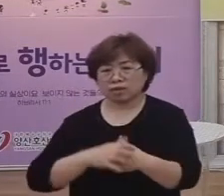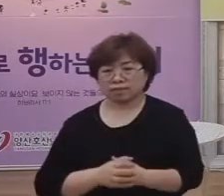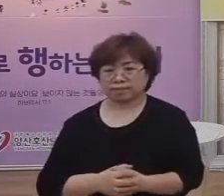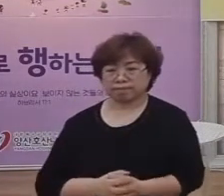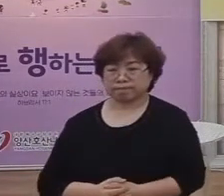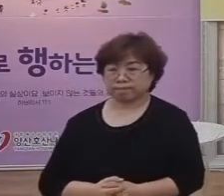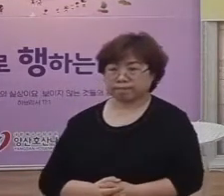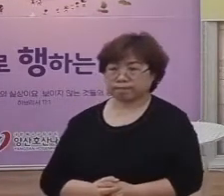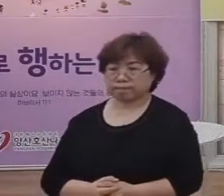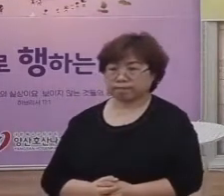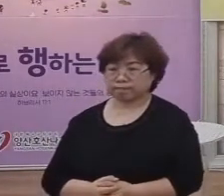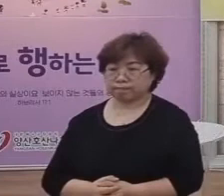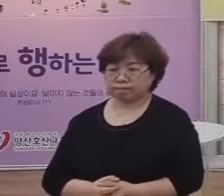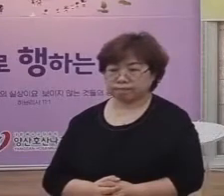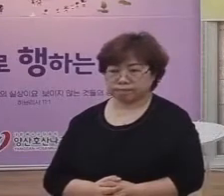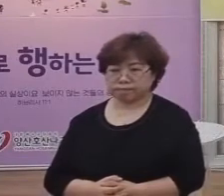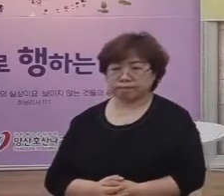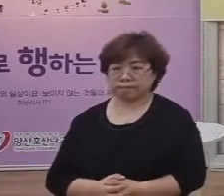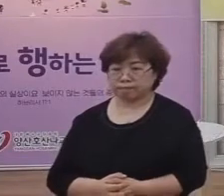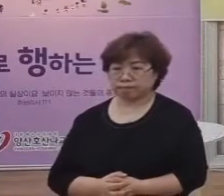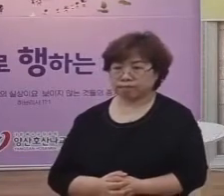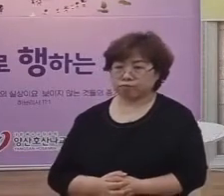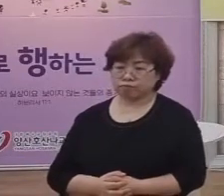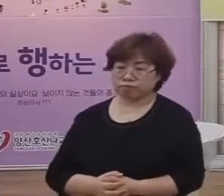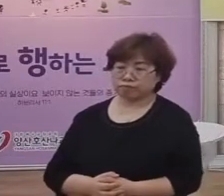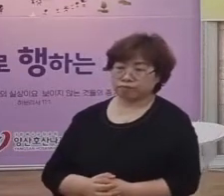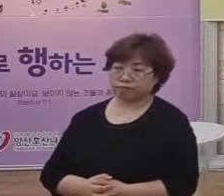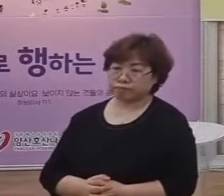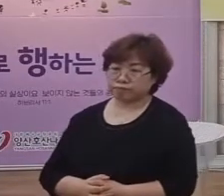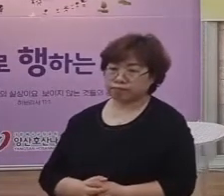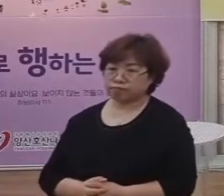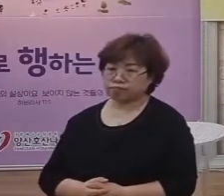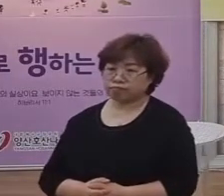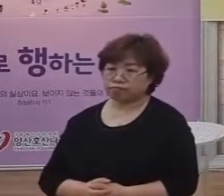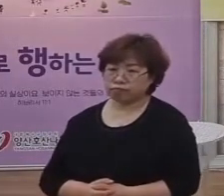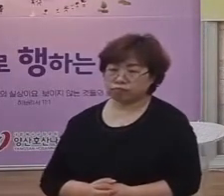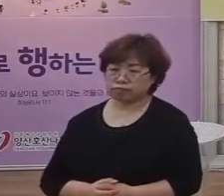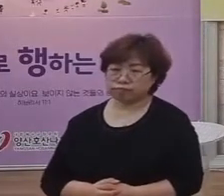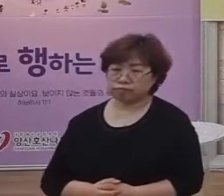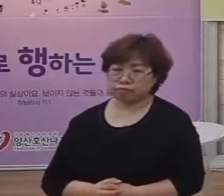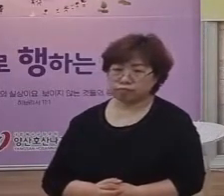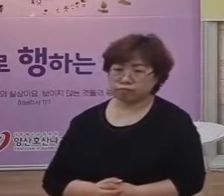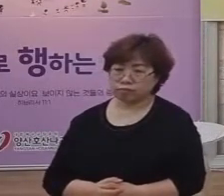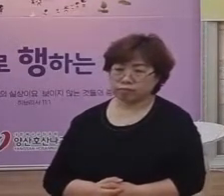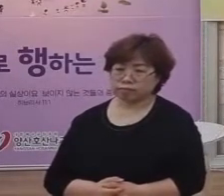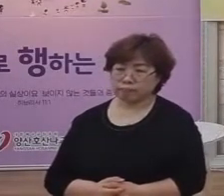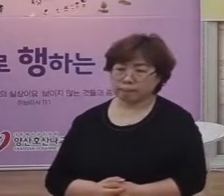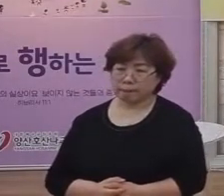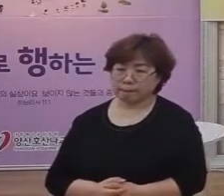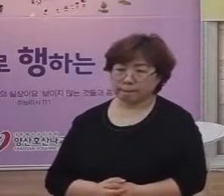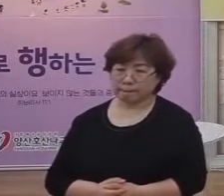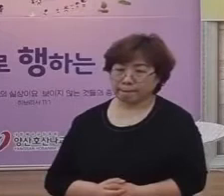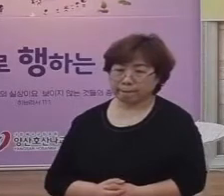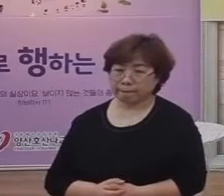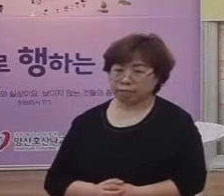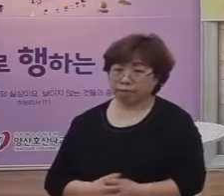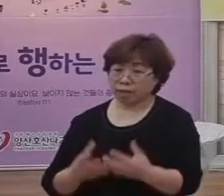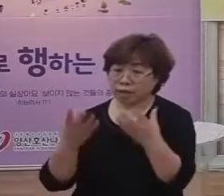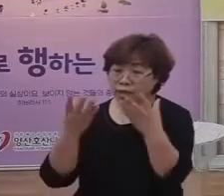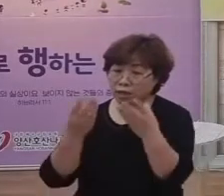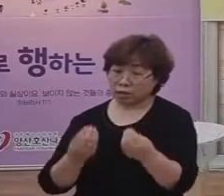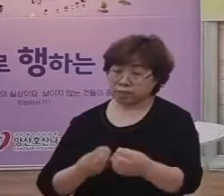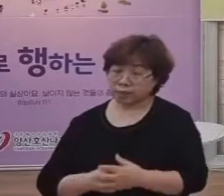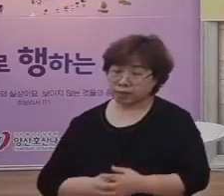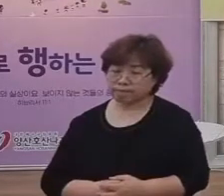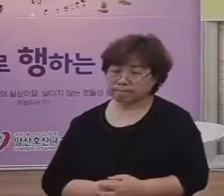뚫는 말씀을 가르쳐주고 있습니다. 여러분, 이 무슨 얘기예요? 어떤 경우일까요? 예를